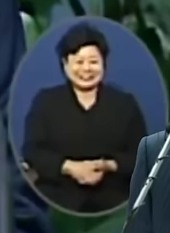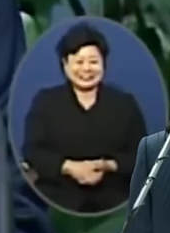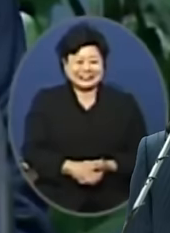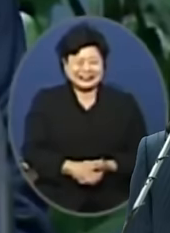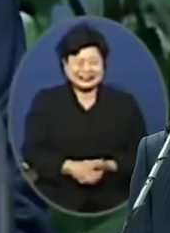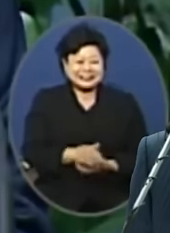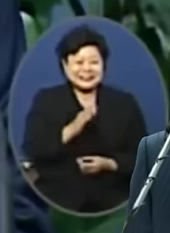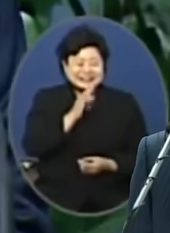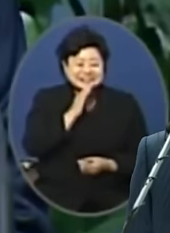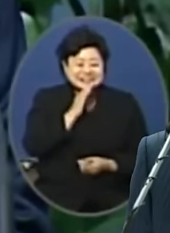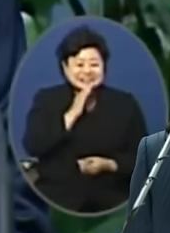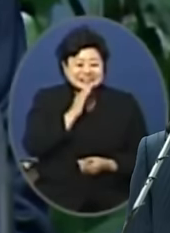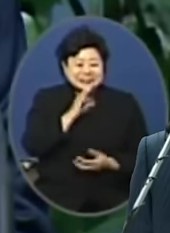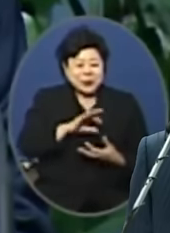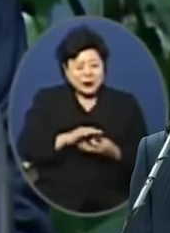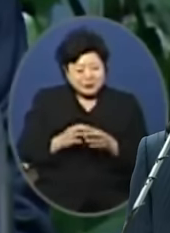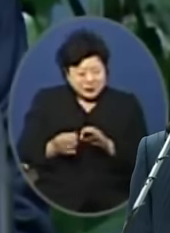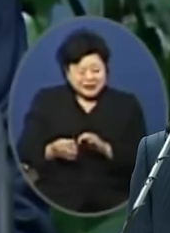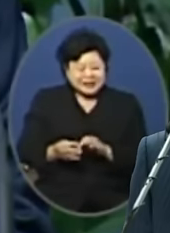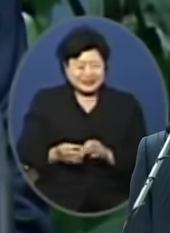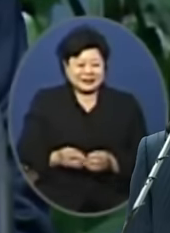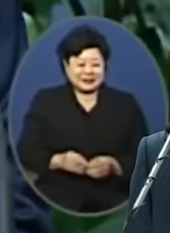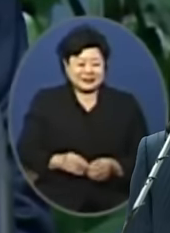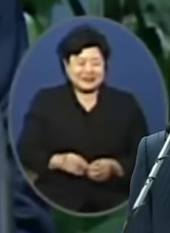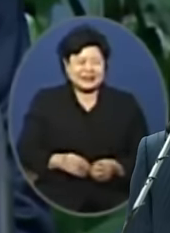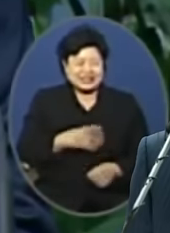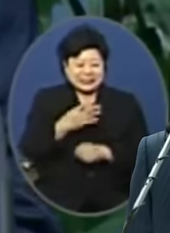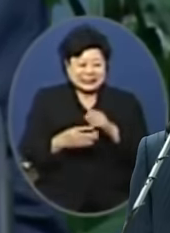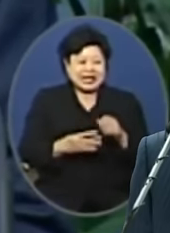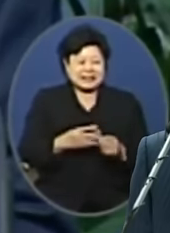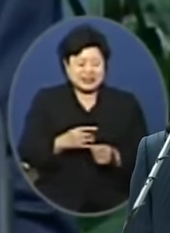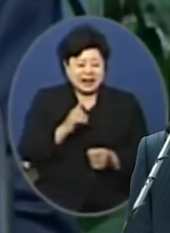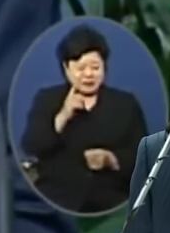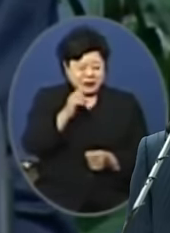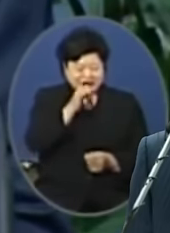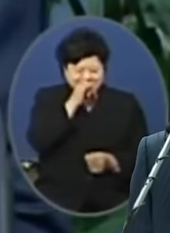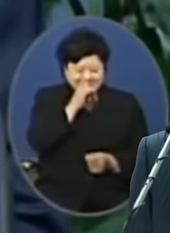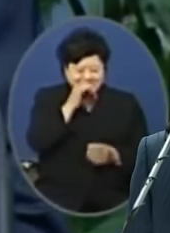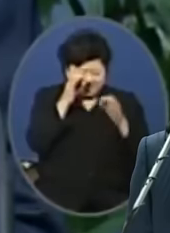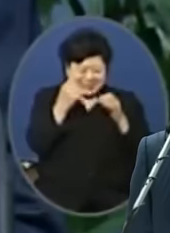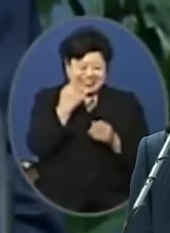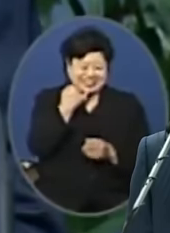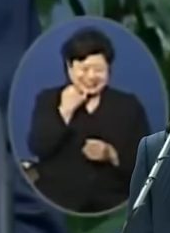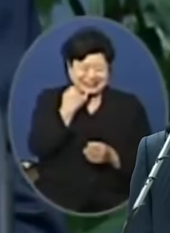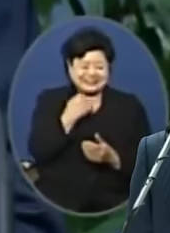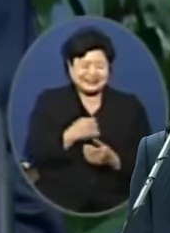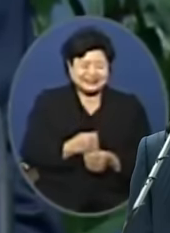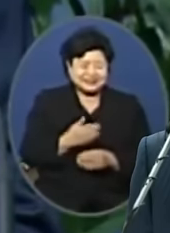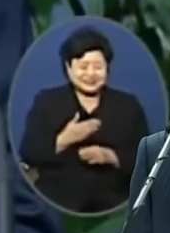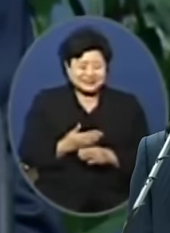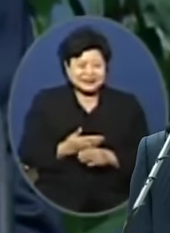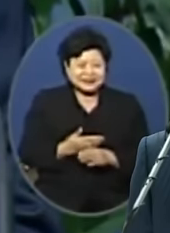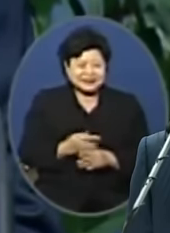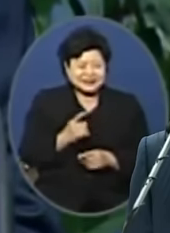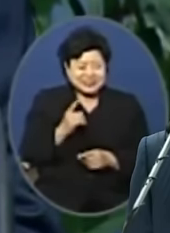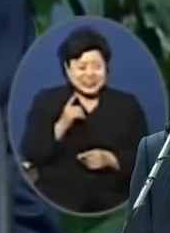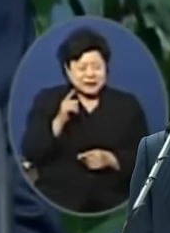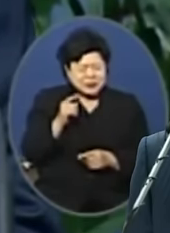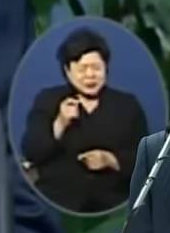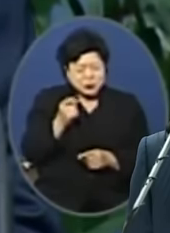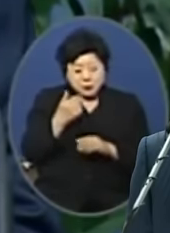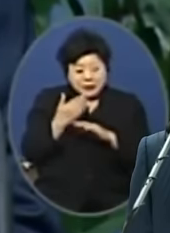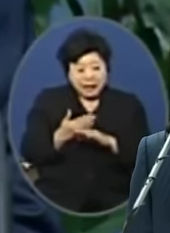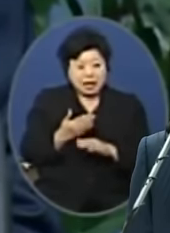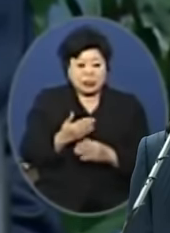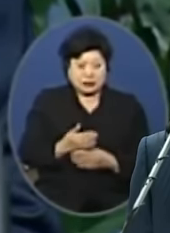보는 것이니 구경하는 거 좋지 않습니까? 그런데 남보다 다른 사람은 1%가 다르다는